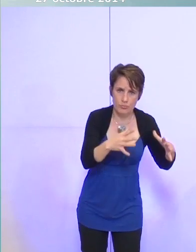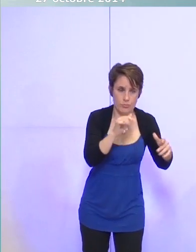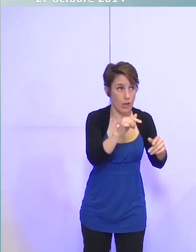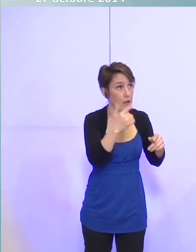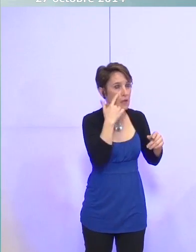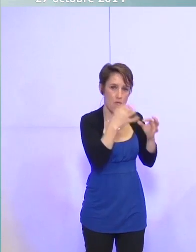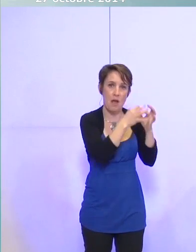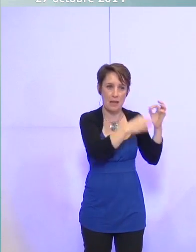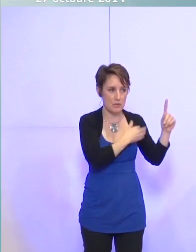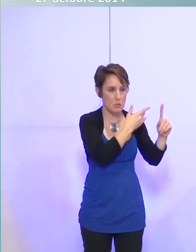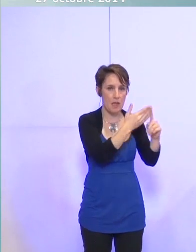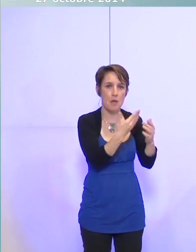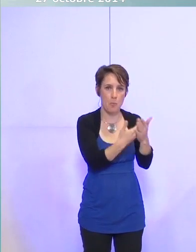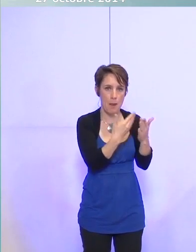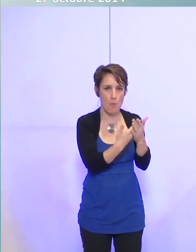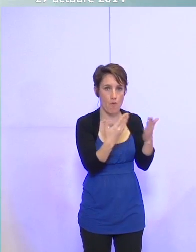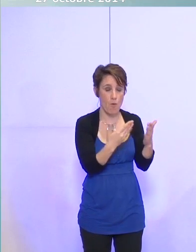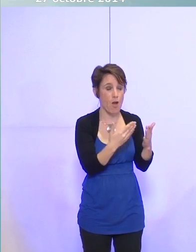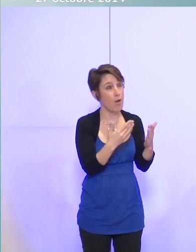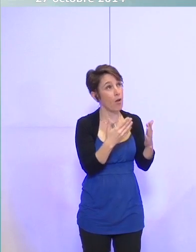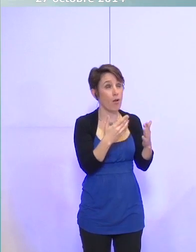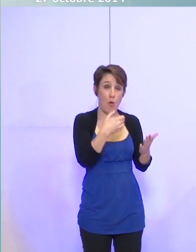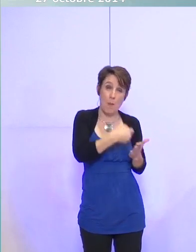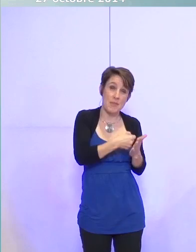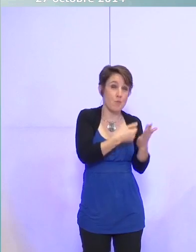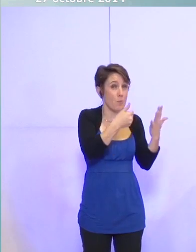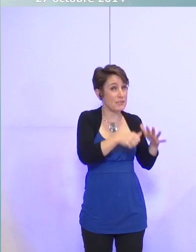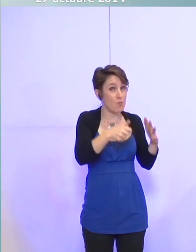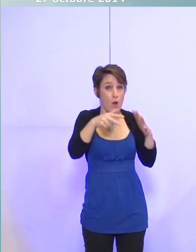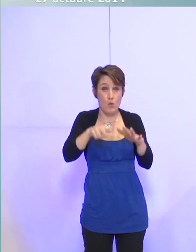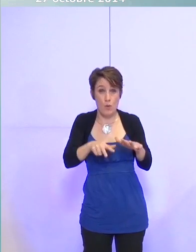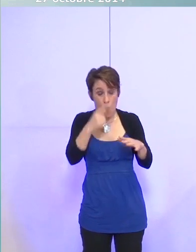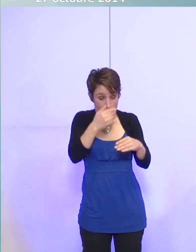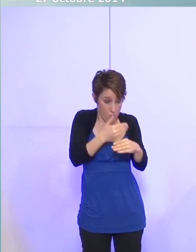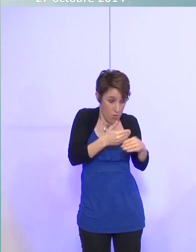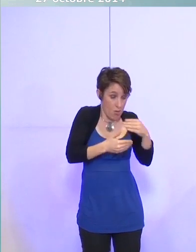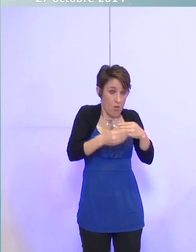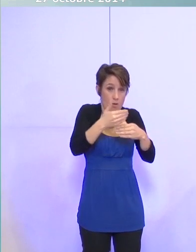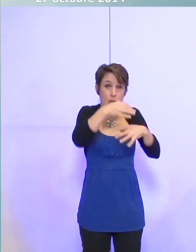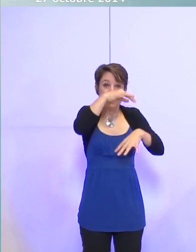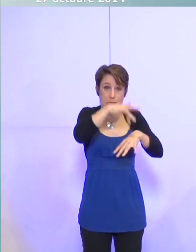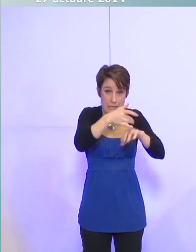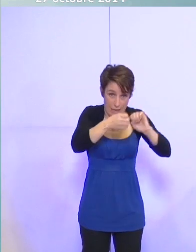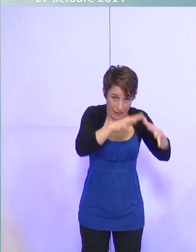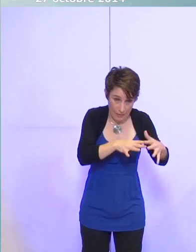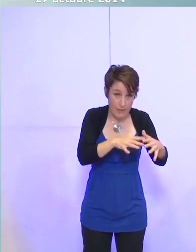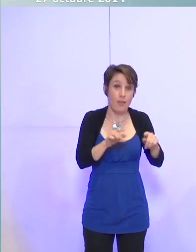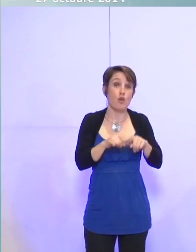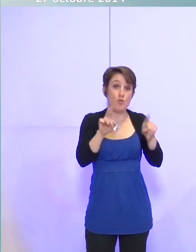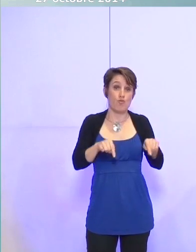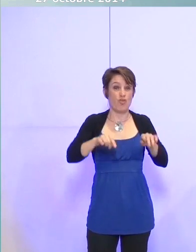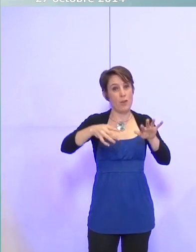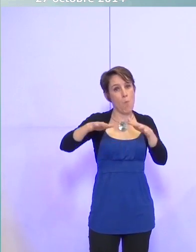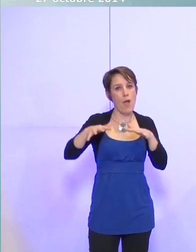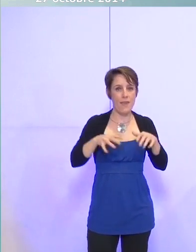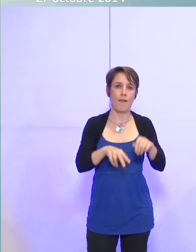fallu attendre entre 6 et 8 mois pour porter un projet de création de portail et un budget moyen de 83 000